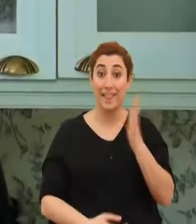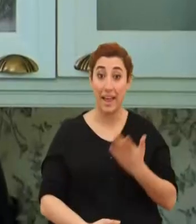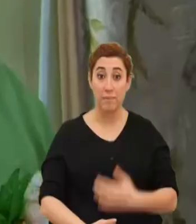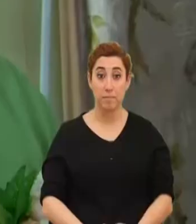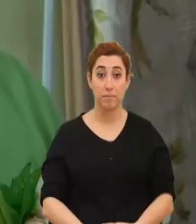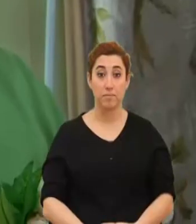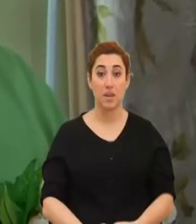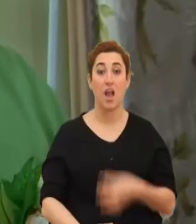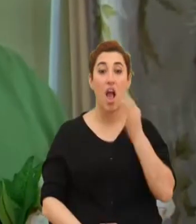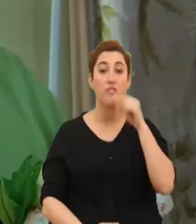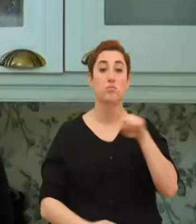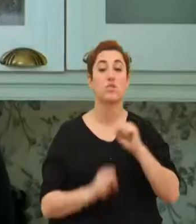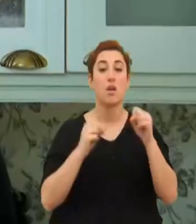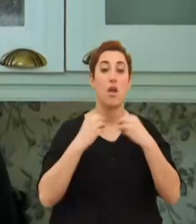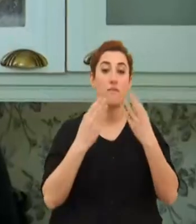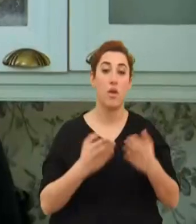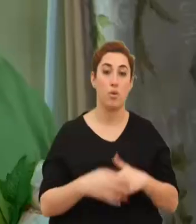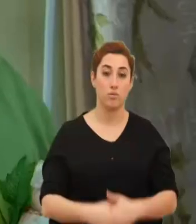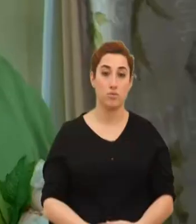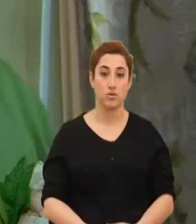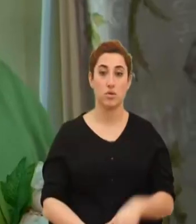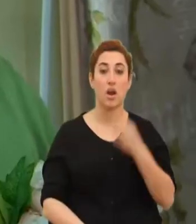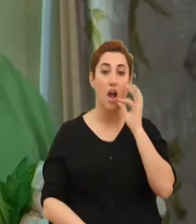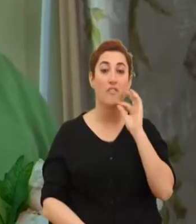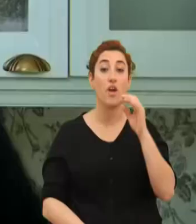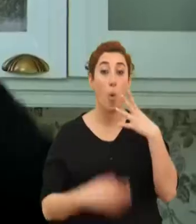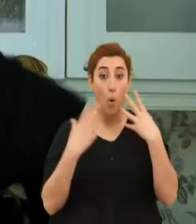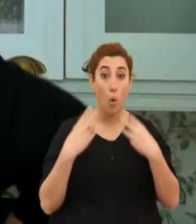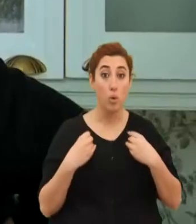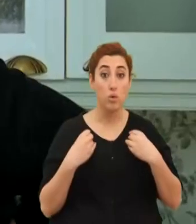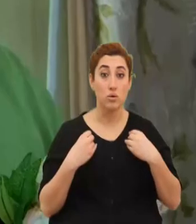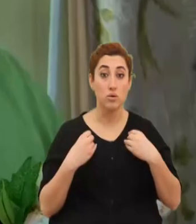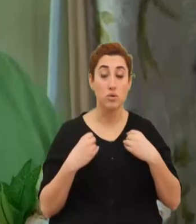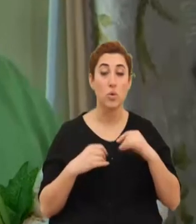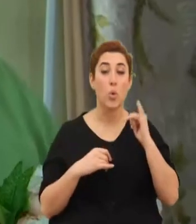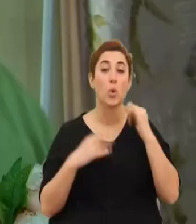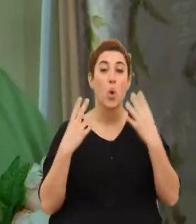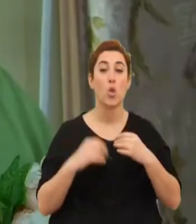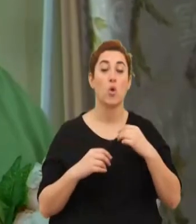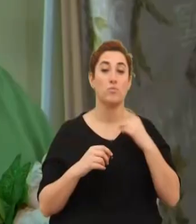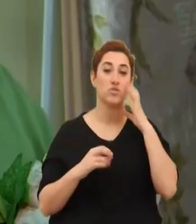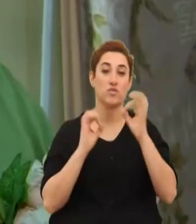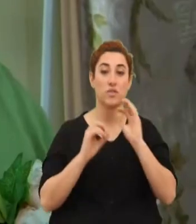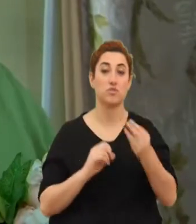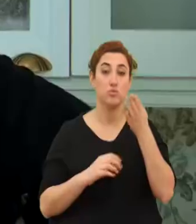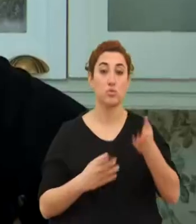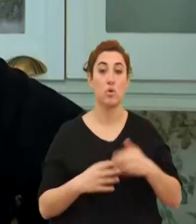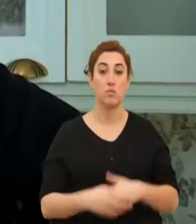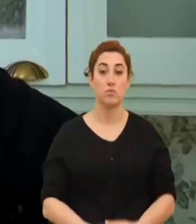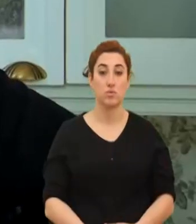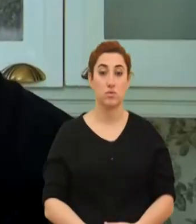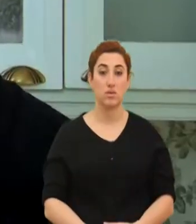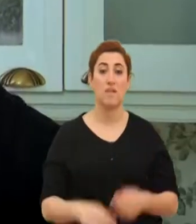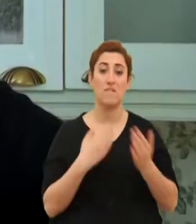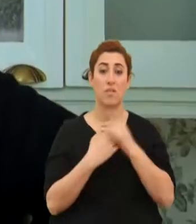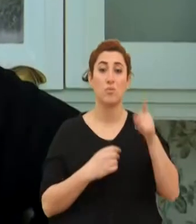Ne? Kahve bunlara zararlı geliyormuş. Kahve içerlerse kötü oluyorlarmış. Çıkaptı çıkan şeye bakıyor değil mi?